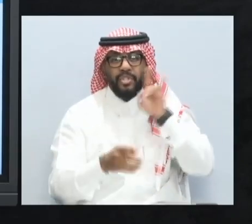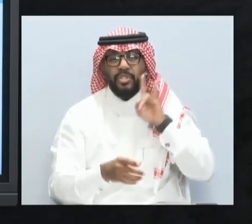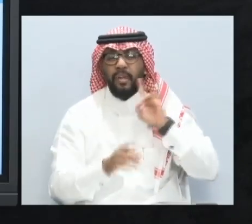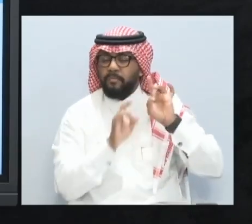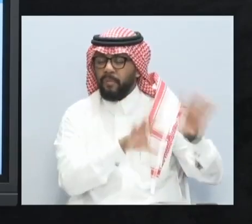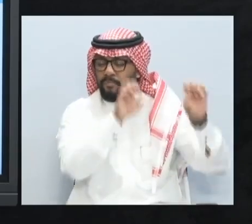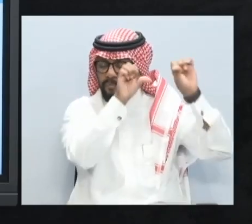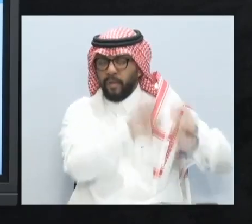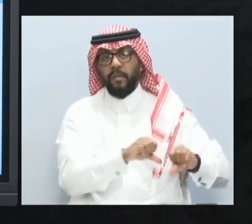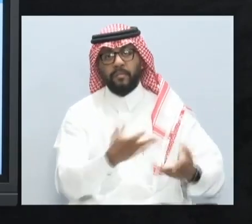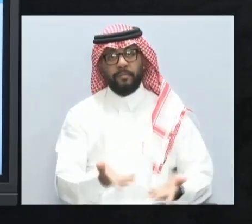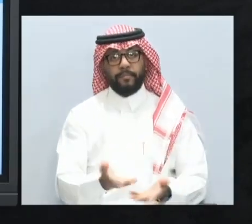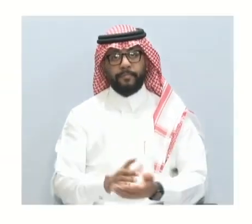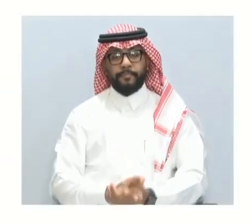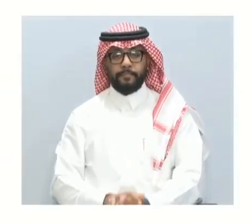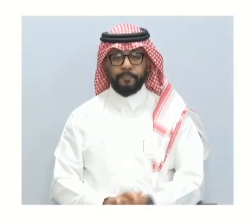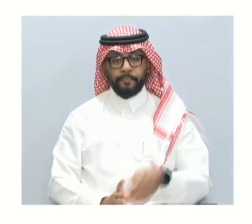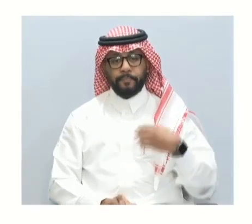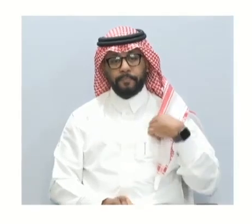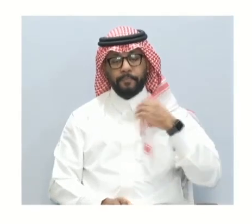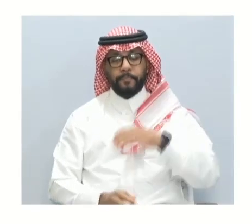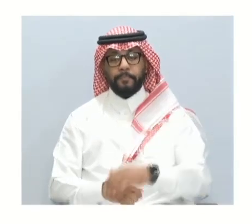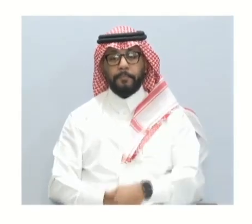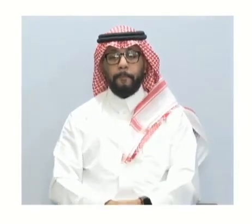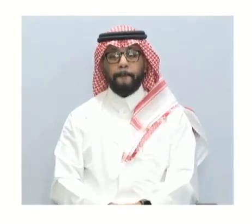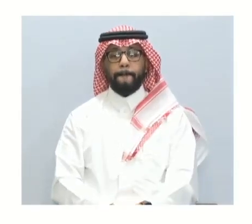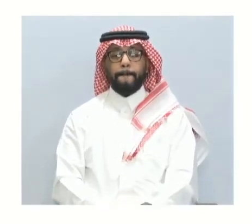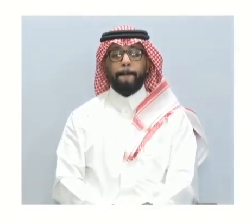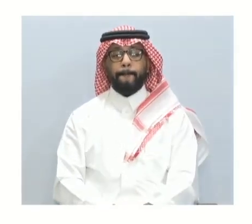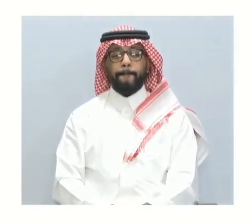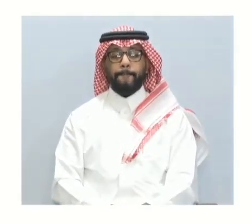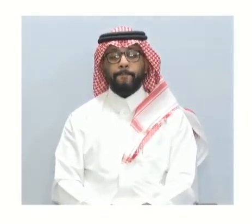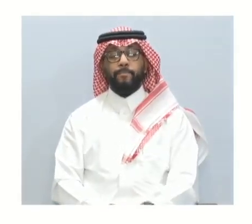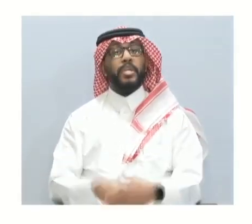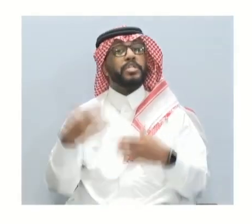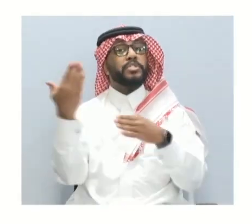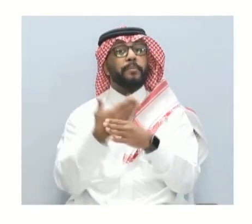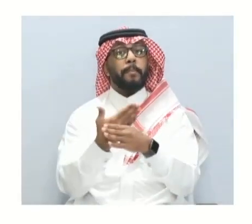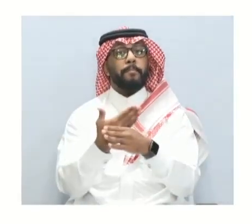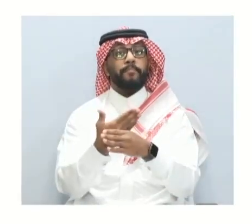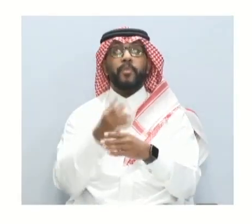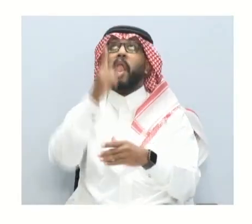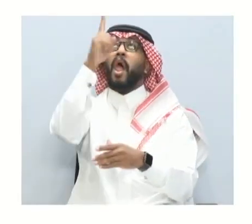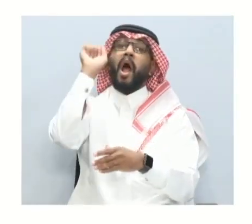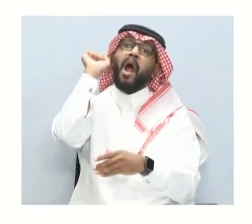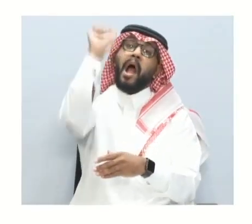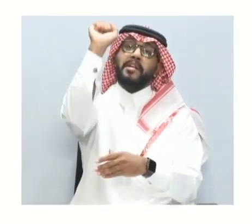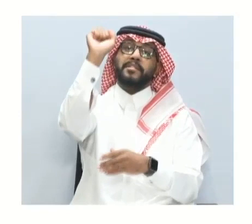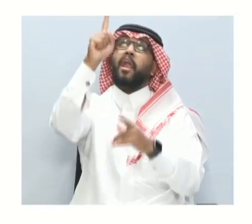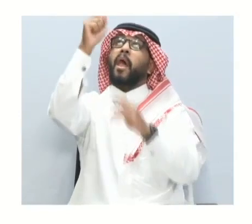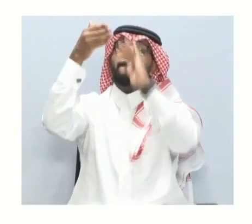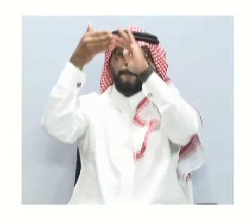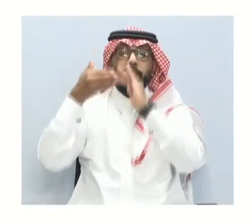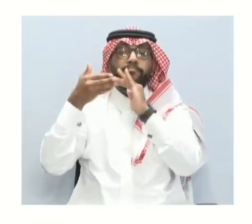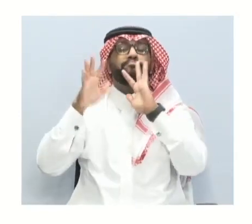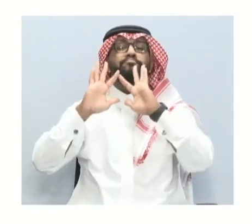الربوبيه وايضا انتقاض توحيد الالوهيه من خلاله ان النفع والضر خاص بالله سبحانه فاذا نتج عن